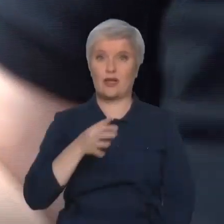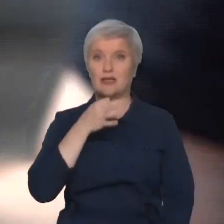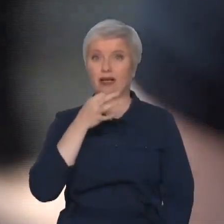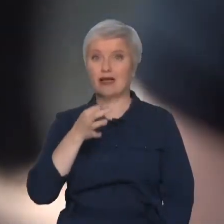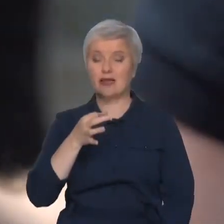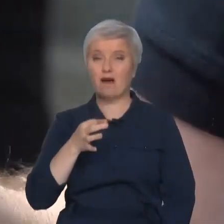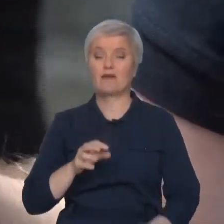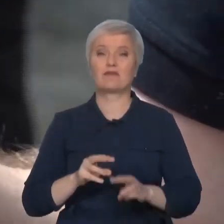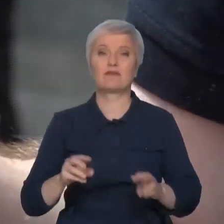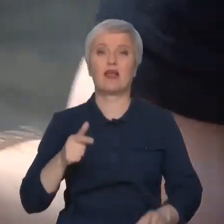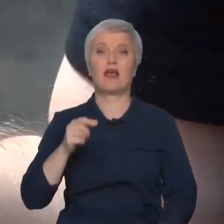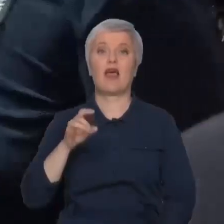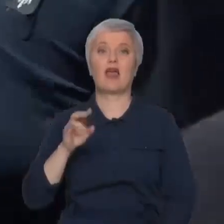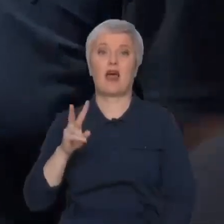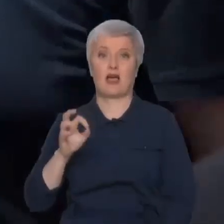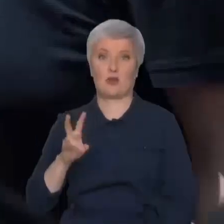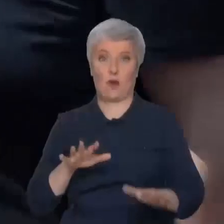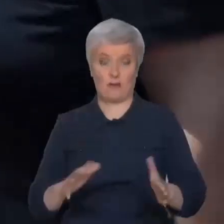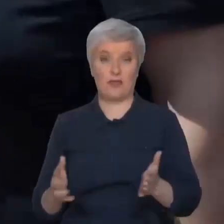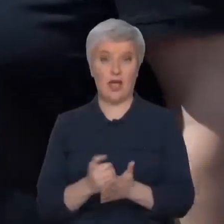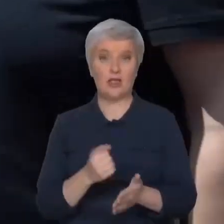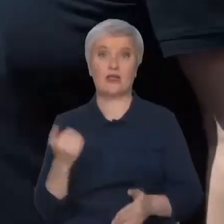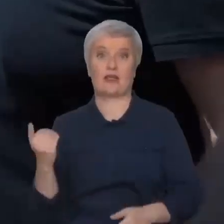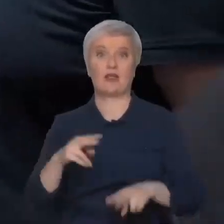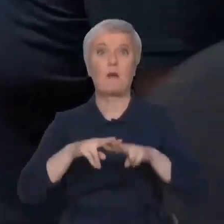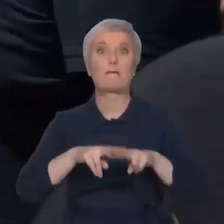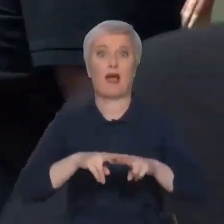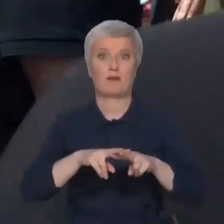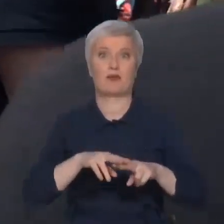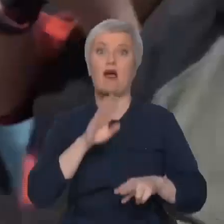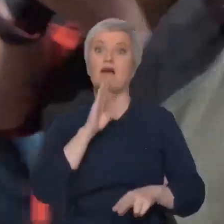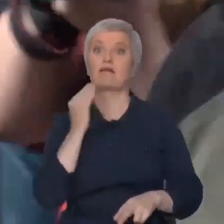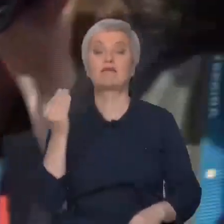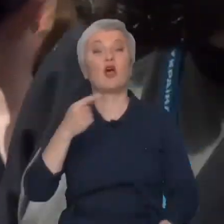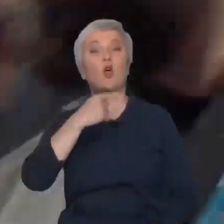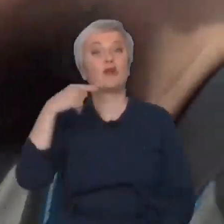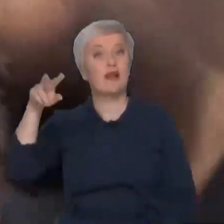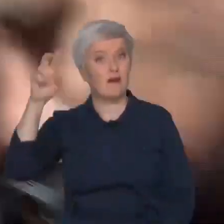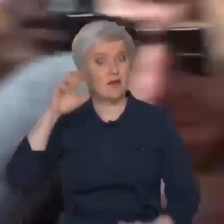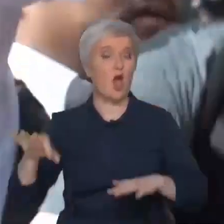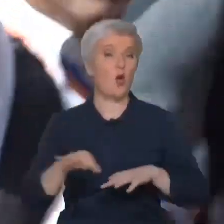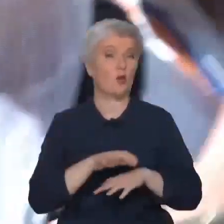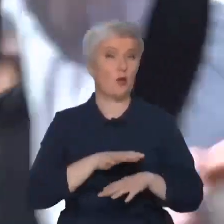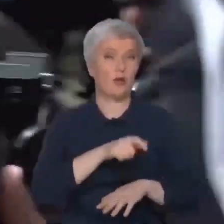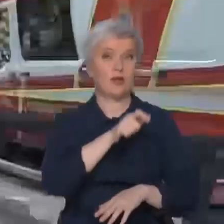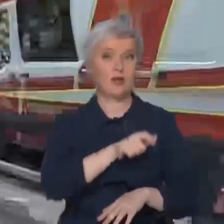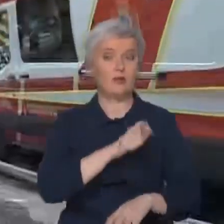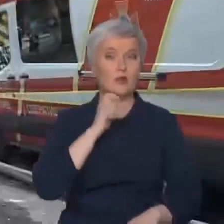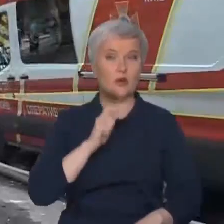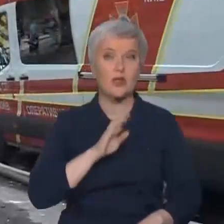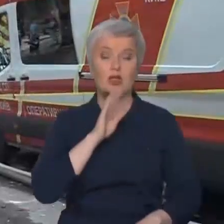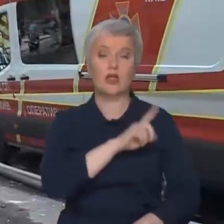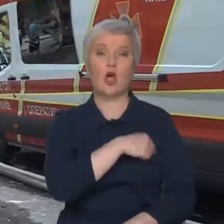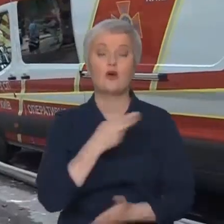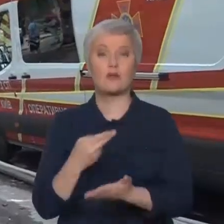на місці знайшли паспорт жінки. Вона громадянка Російської Федерації. Одружена була з громадянином України. Жінку